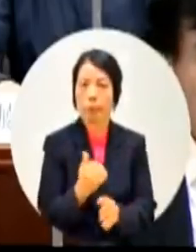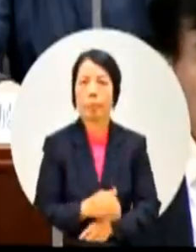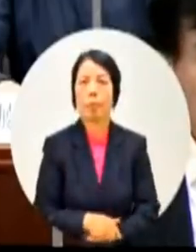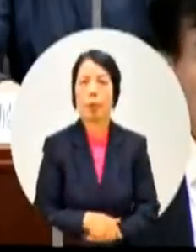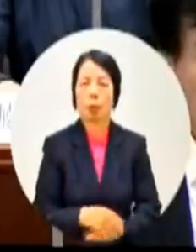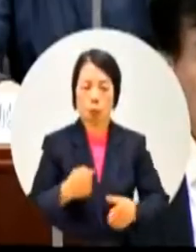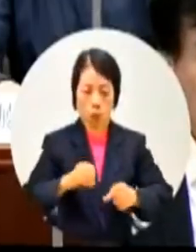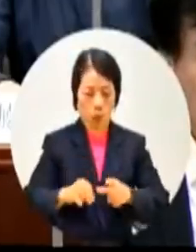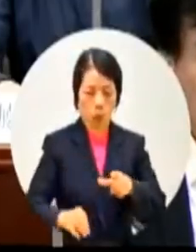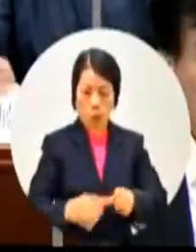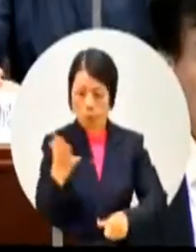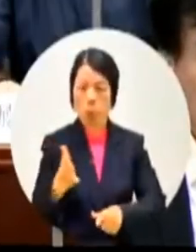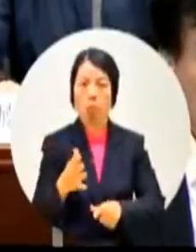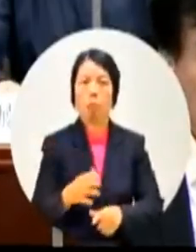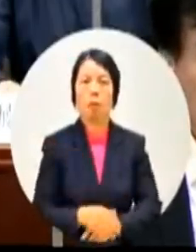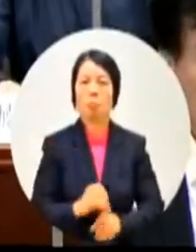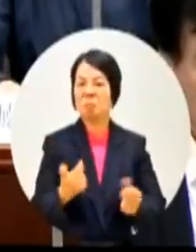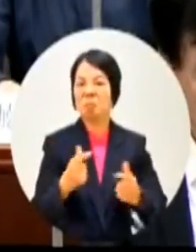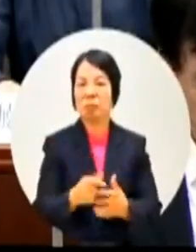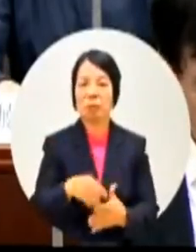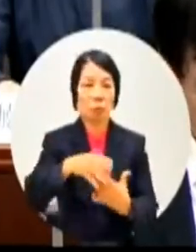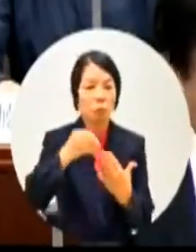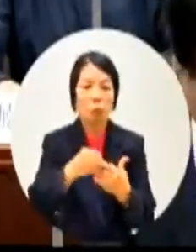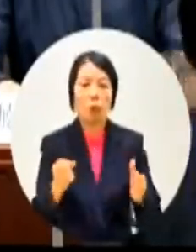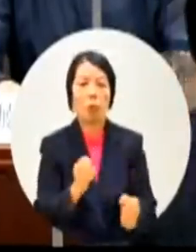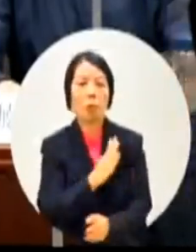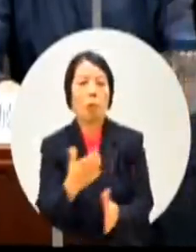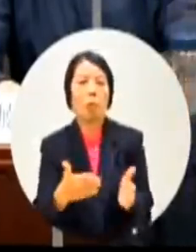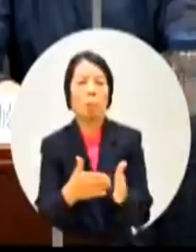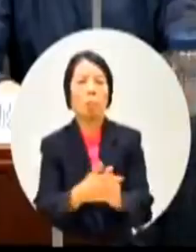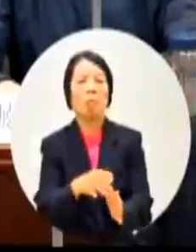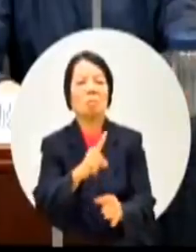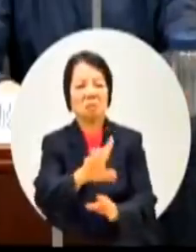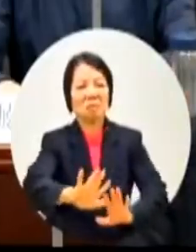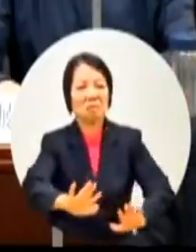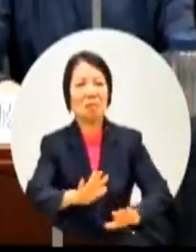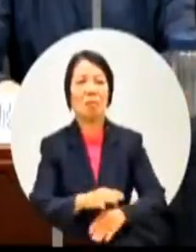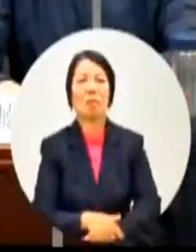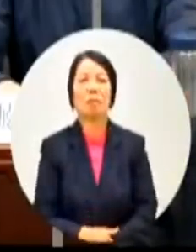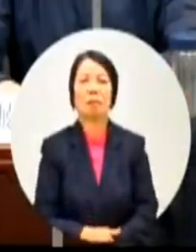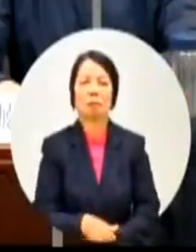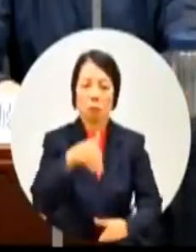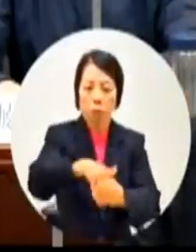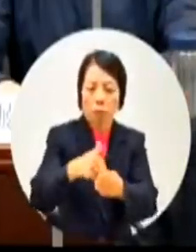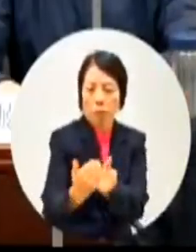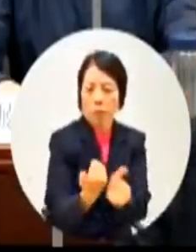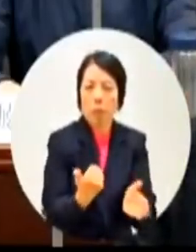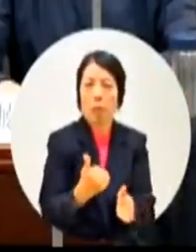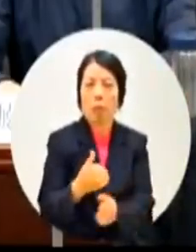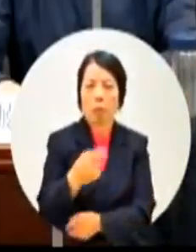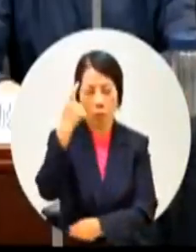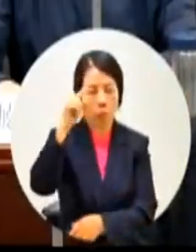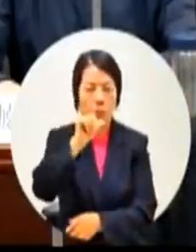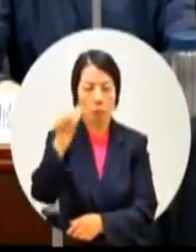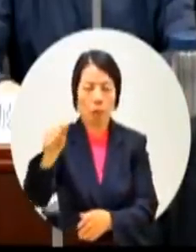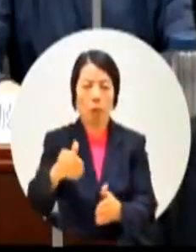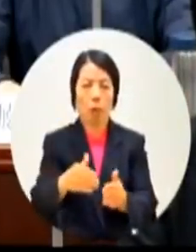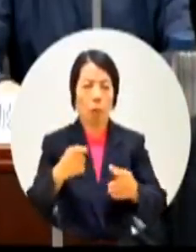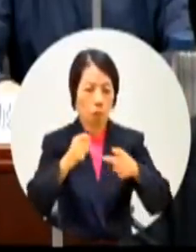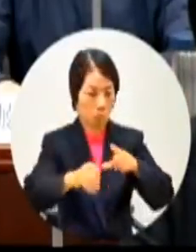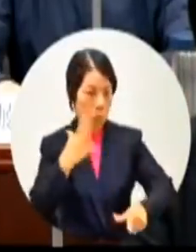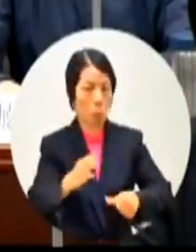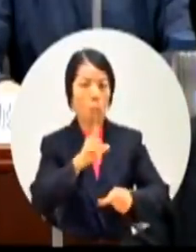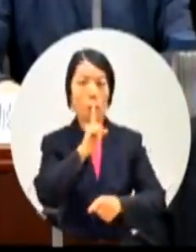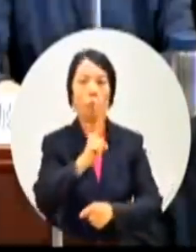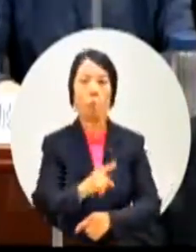摇，底下耍滑头，没。投票前五天，我就正式公开在媒体面前，我承认九二共